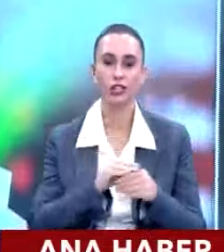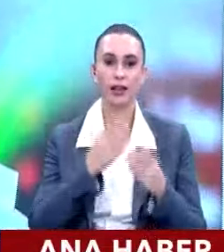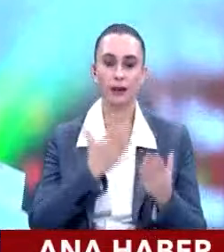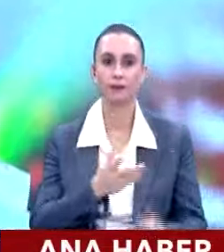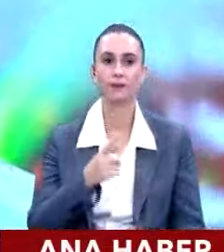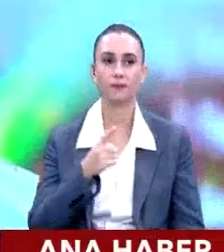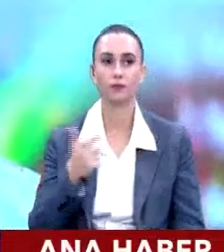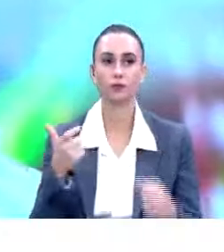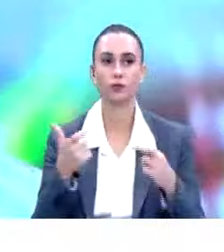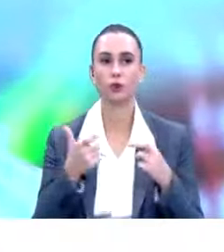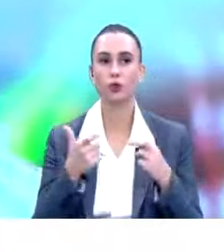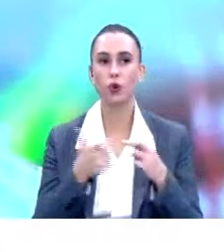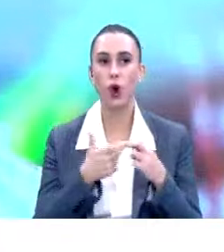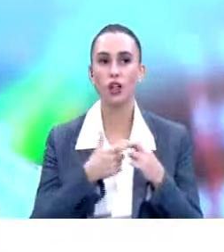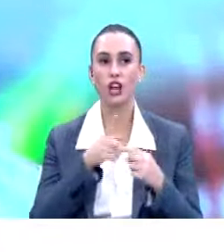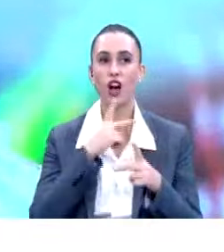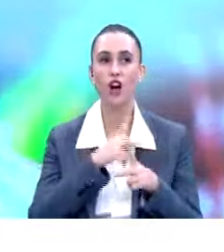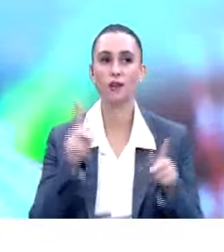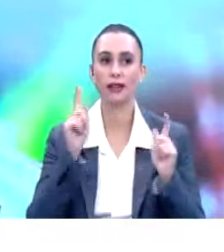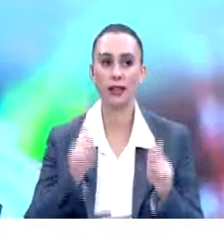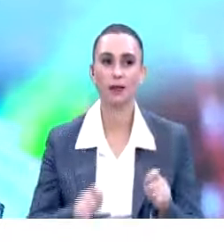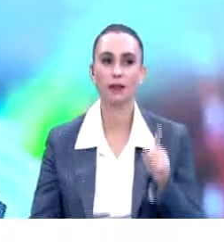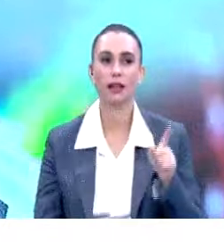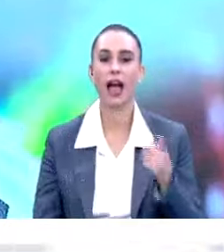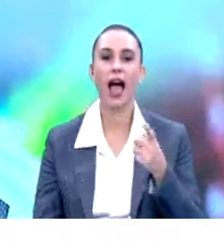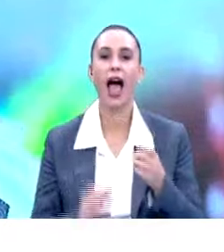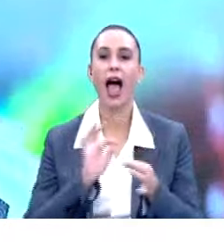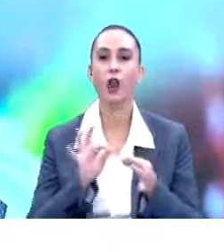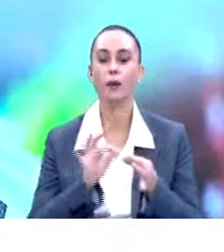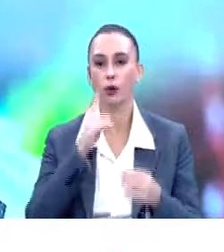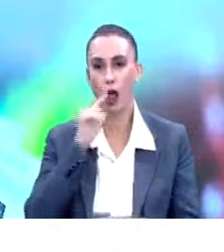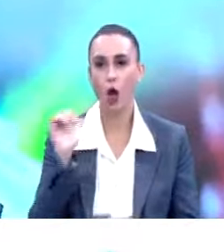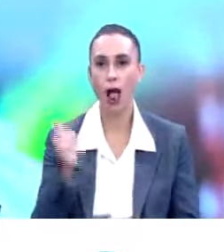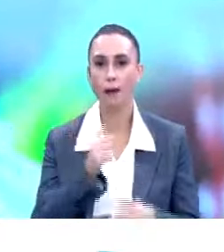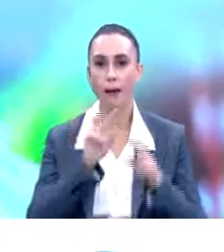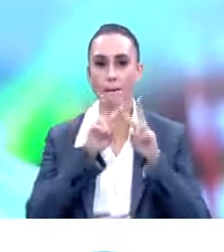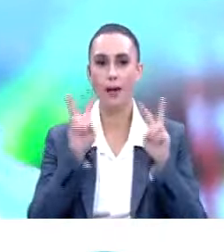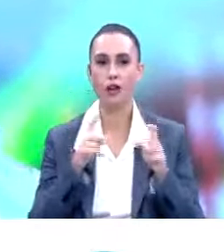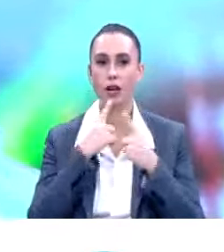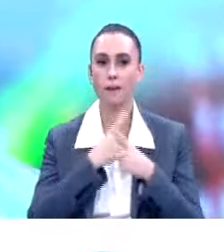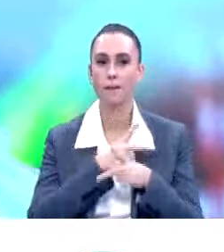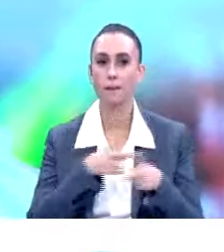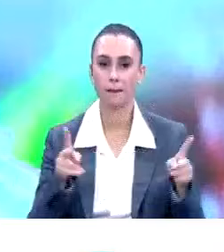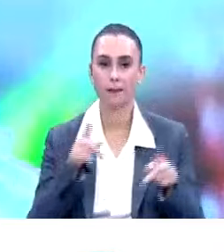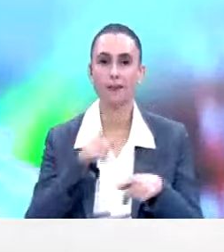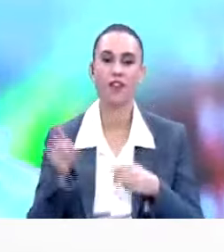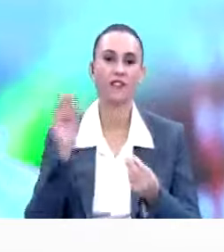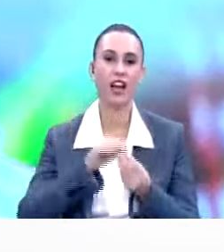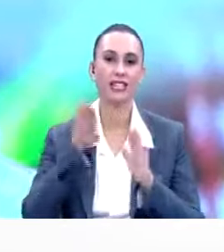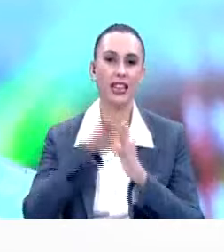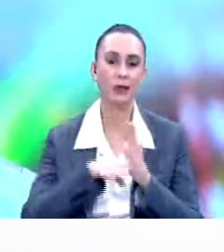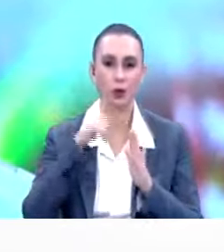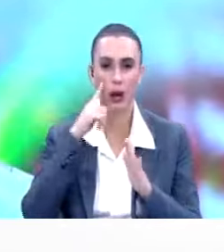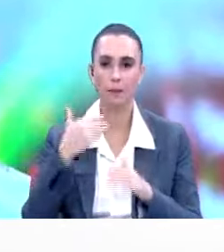geldi. Reuters'a bir açıklama yaptı Sayın Akçay. Dedi ki ekonomi ilişkinde önemli başlıkları paylaştı. Faiz indirimi